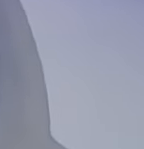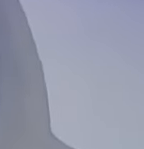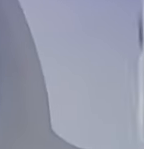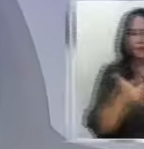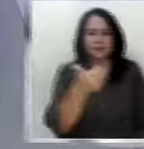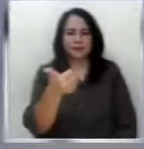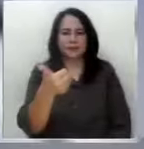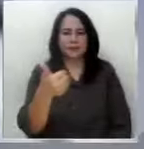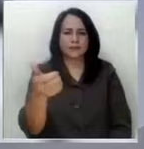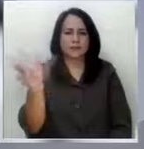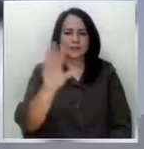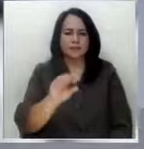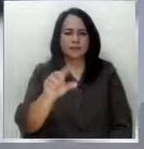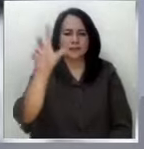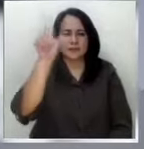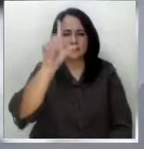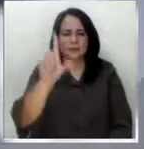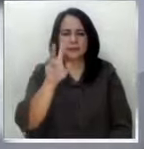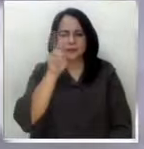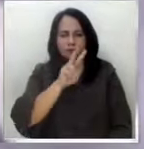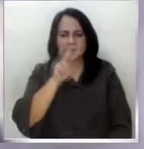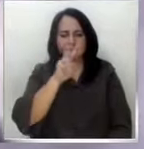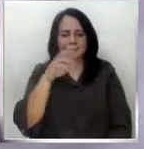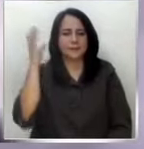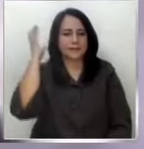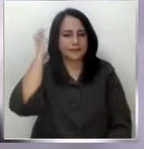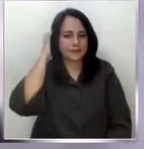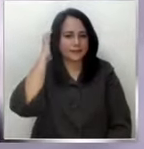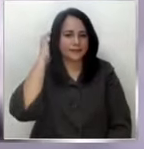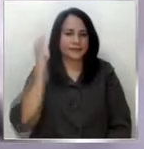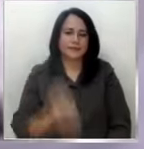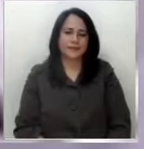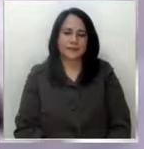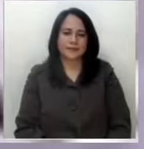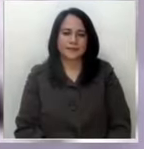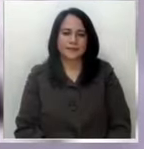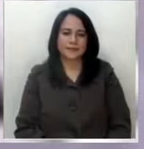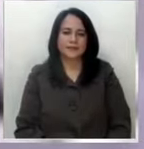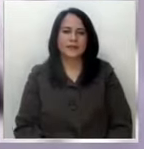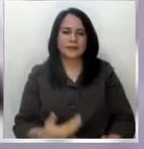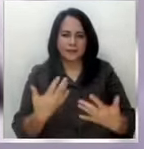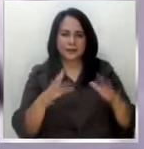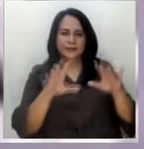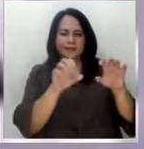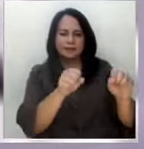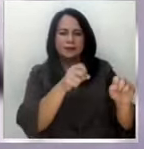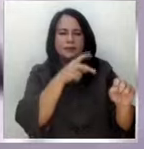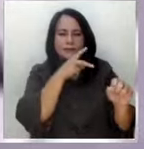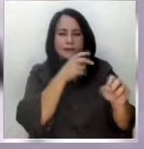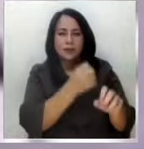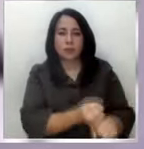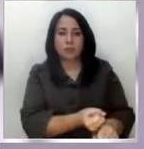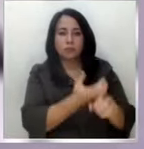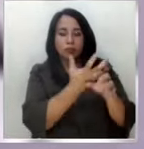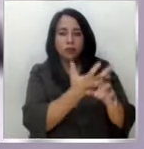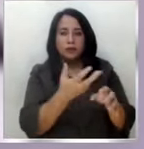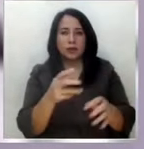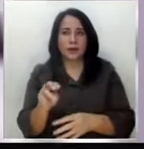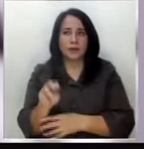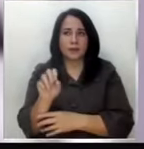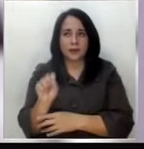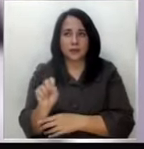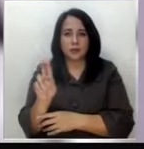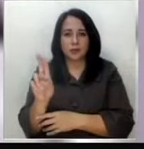Magandang gabi po, Luzon, Visayas at Mindanao. May inaresto ng suspect sa pagsabog sa Mindanao State